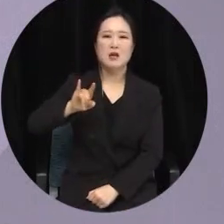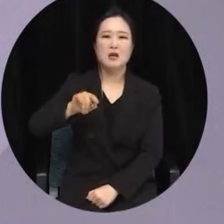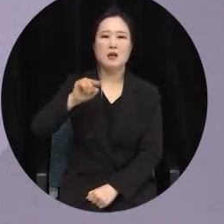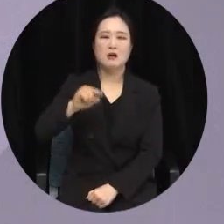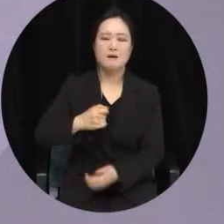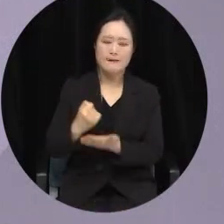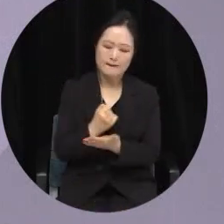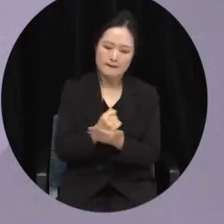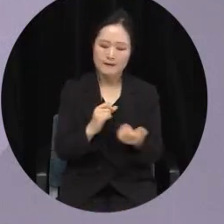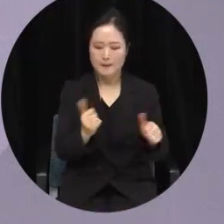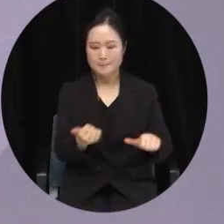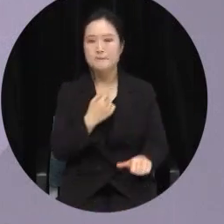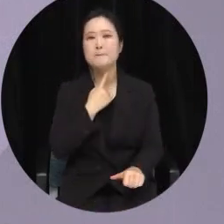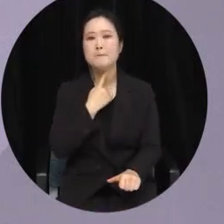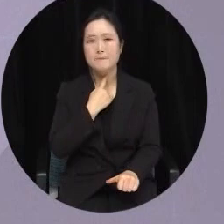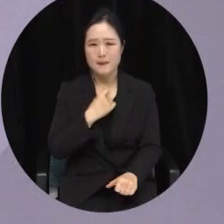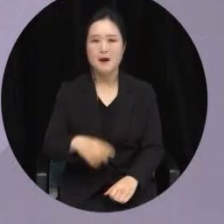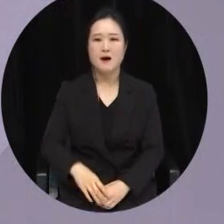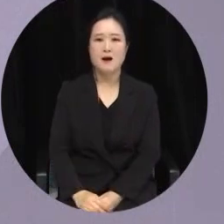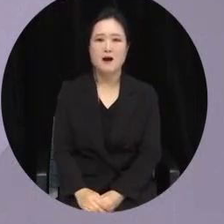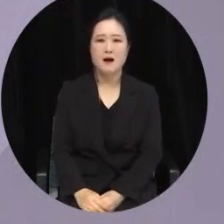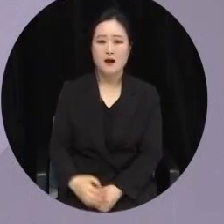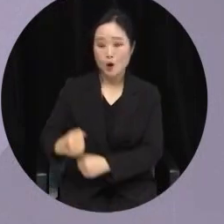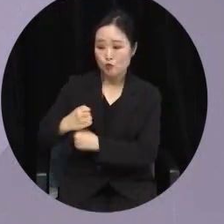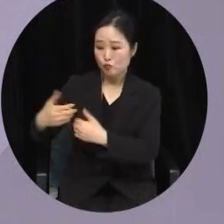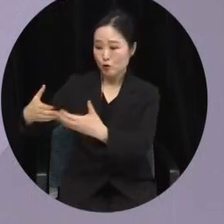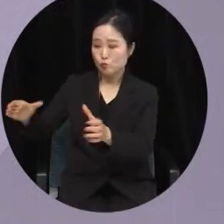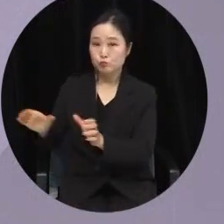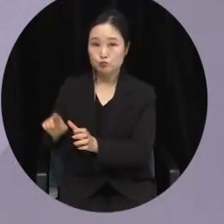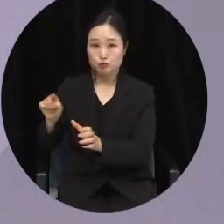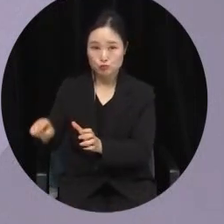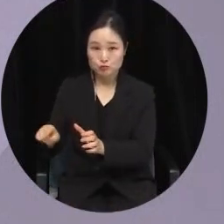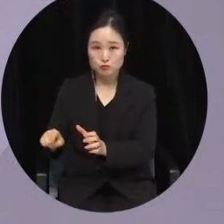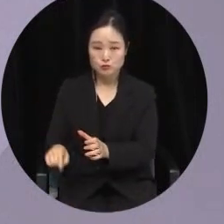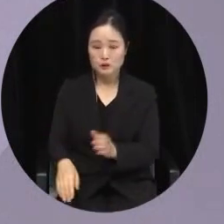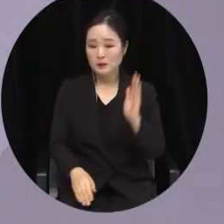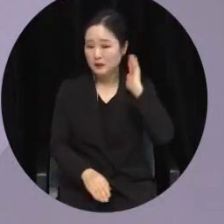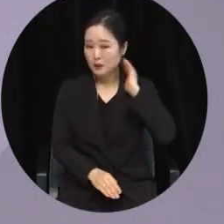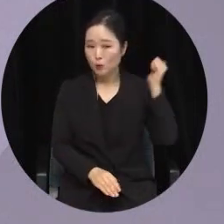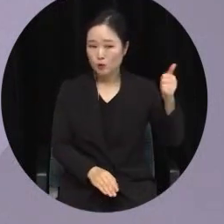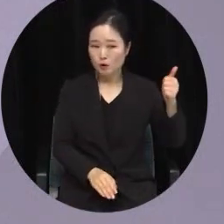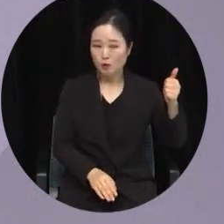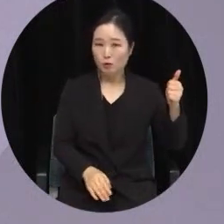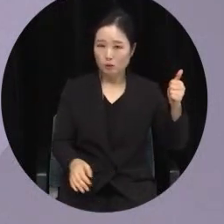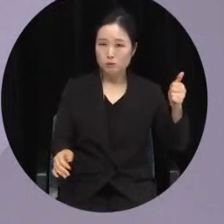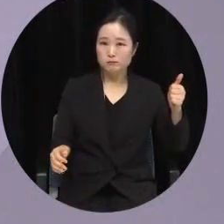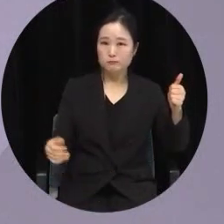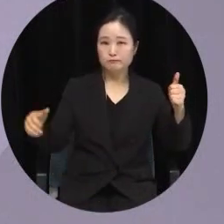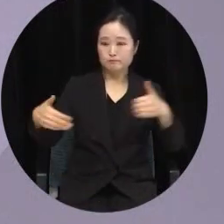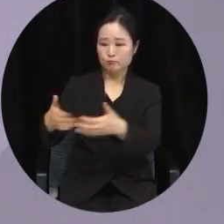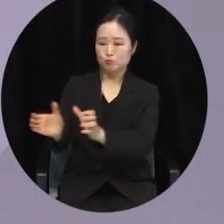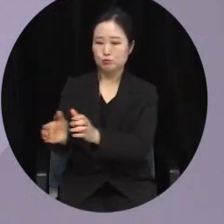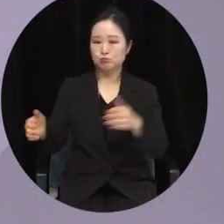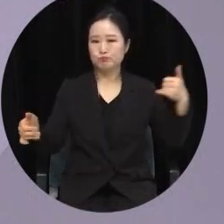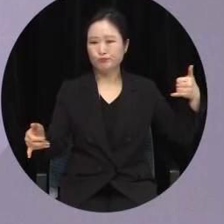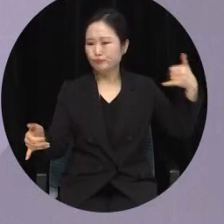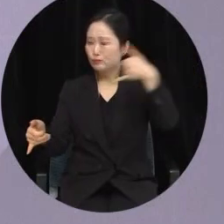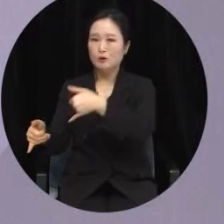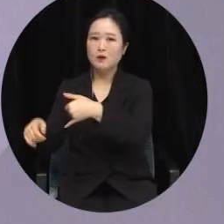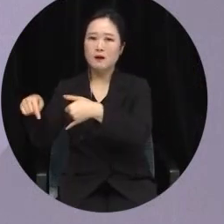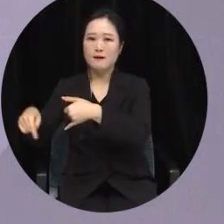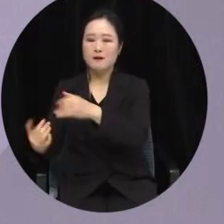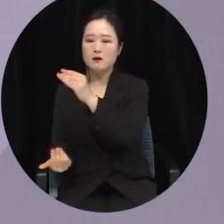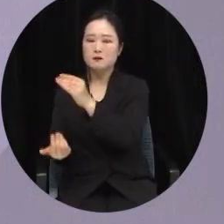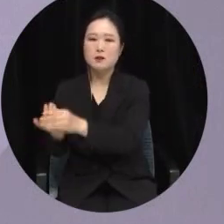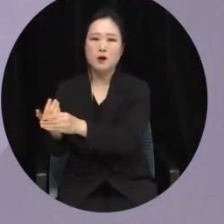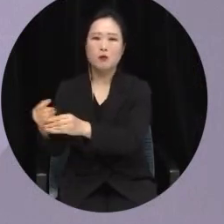장관은 용산 대통령실 전화를 받고 사건을 축소 은폐하였습니다. 얼마 전 경질되었지만